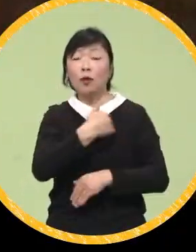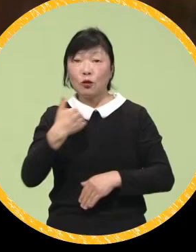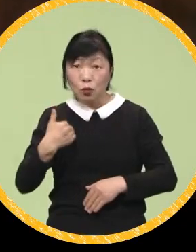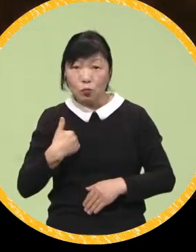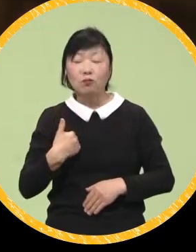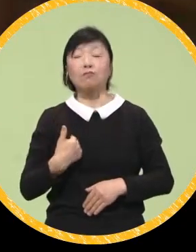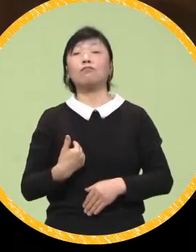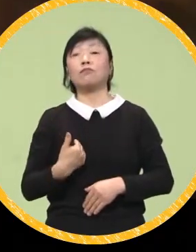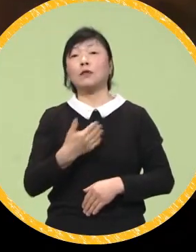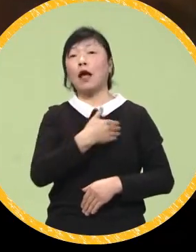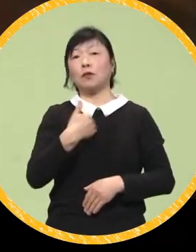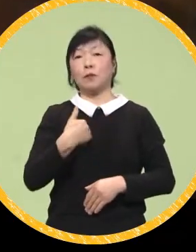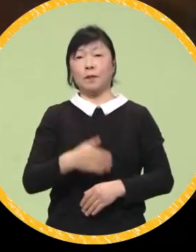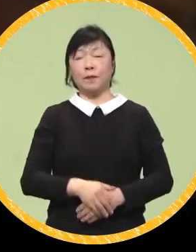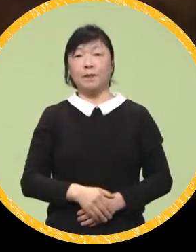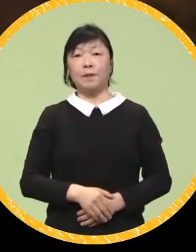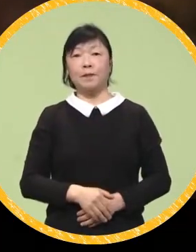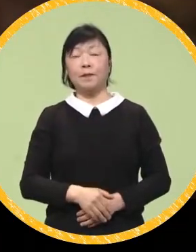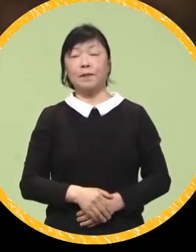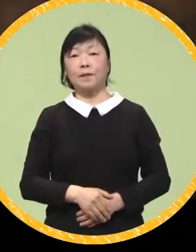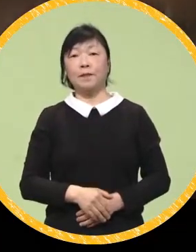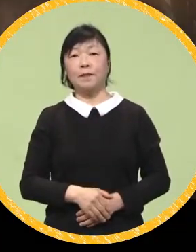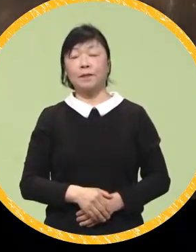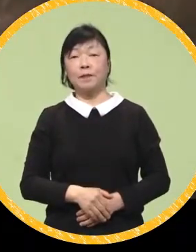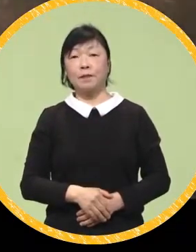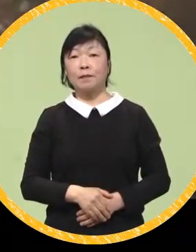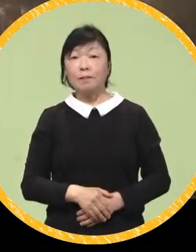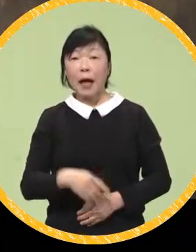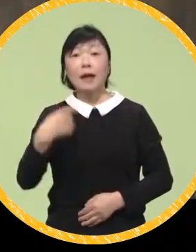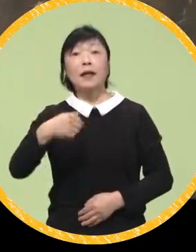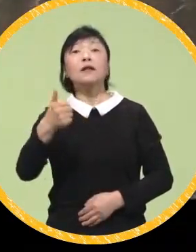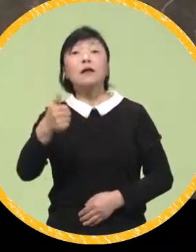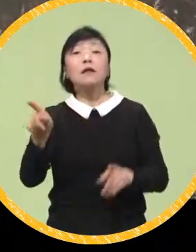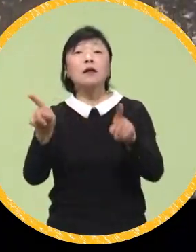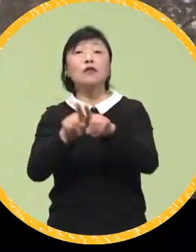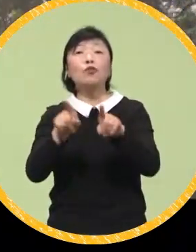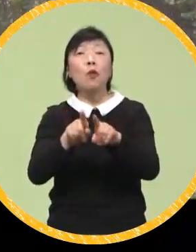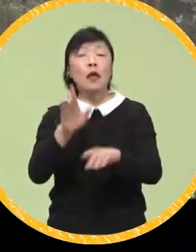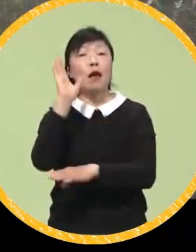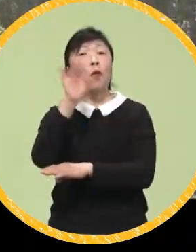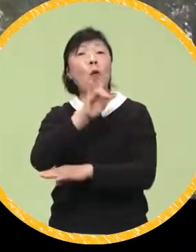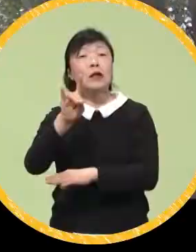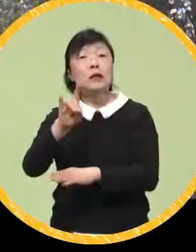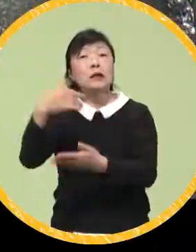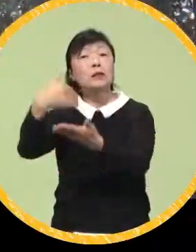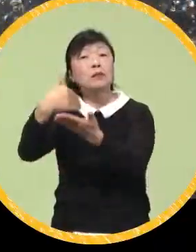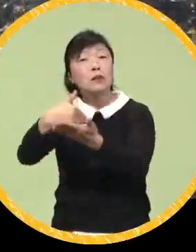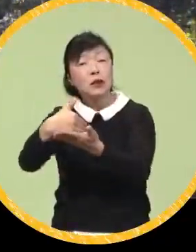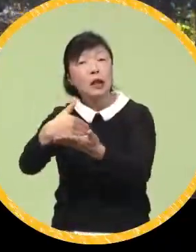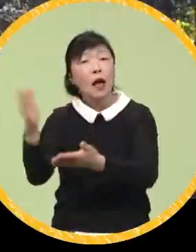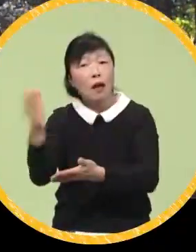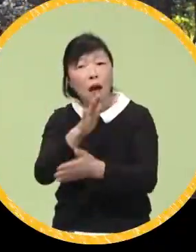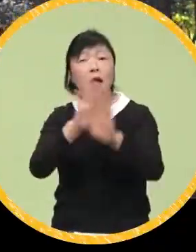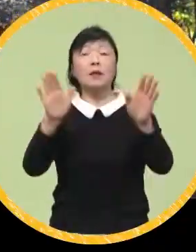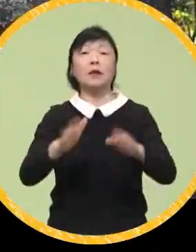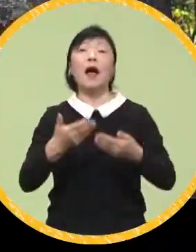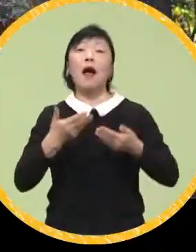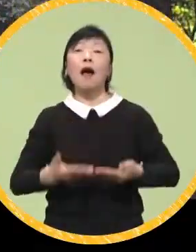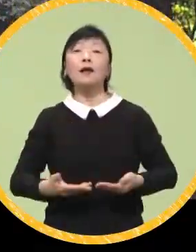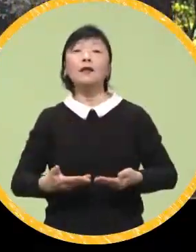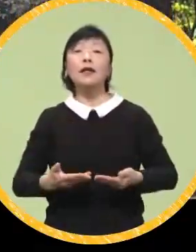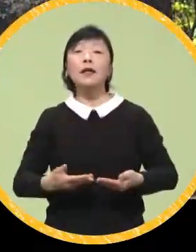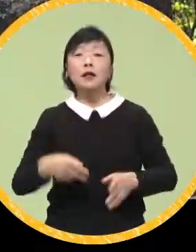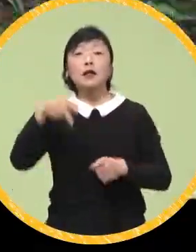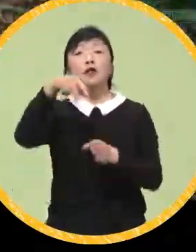なんですかばっちりです大丈夫歳あの家はインストラクターがついて講義をしてから行いますんでハイ安全に乗れるように